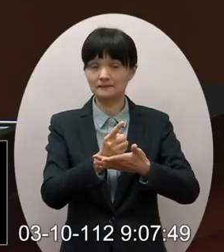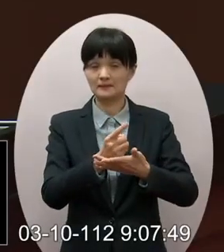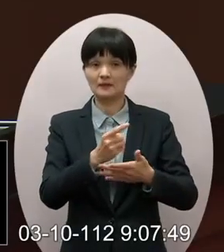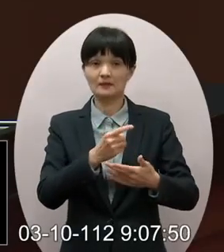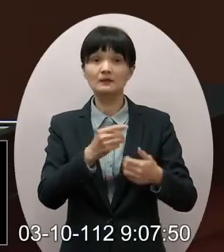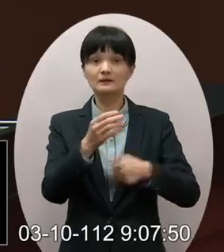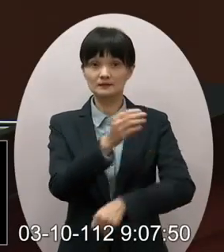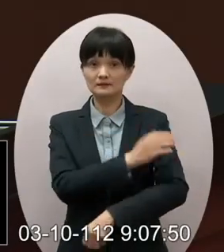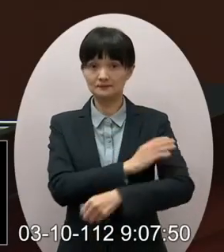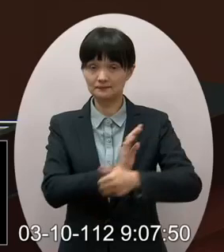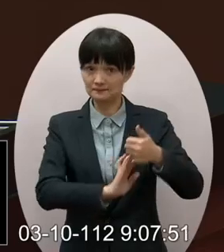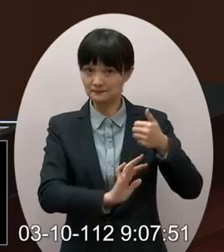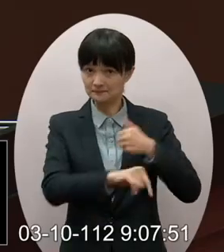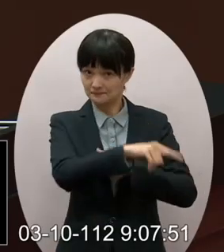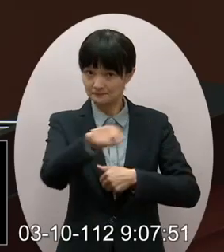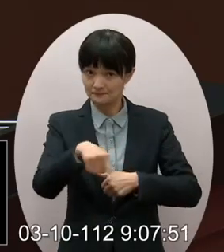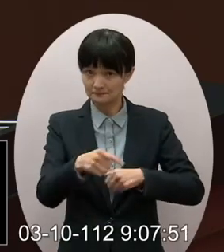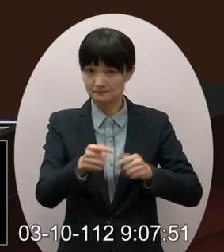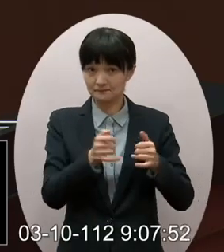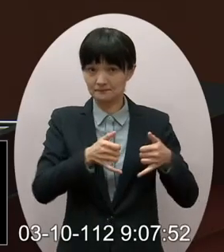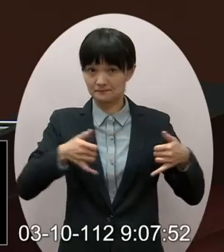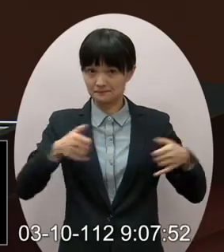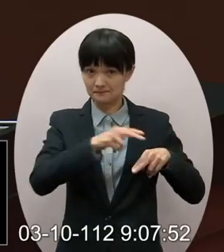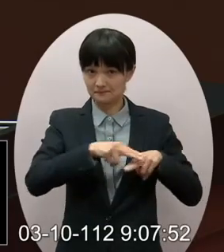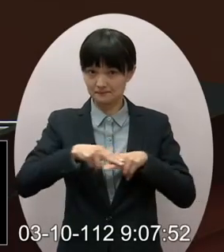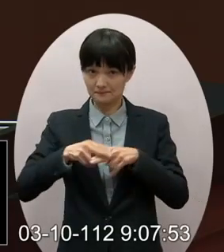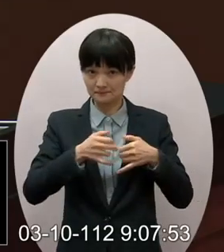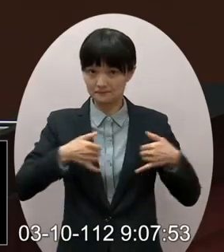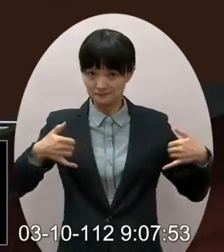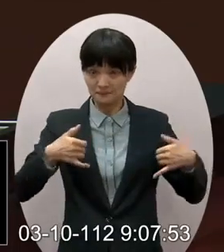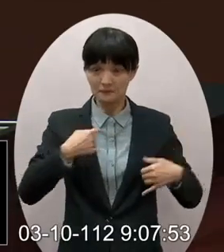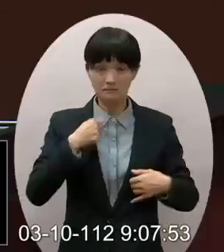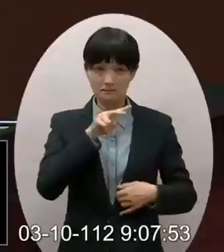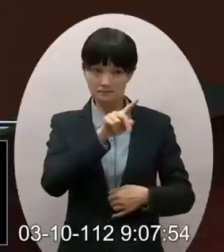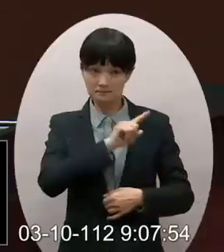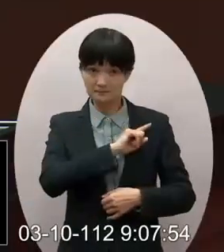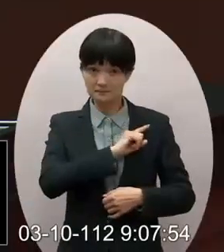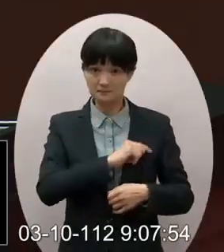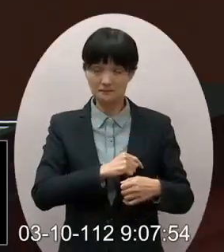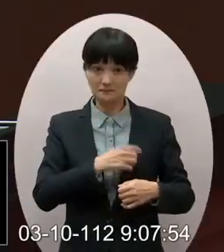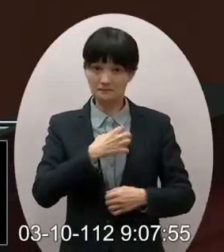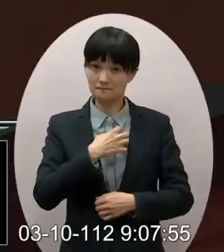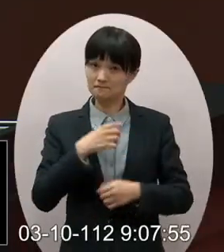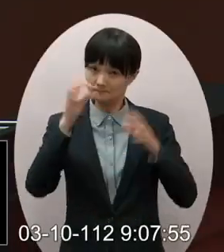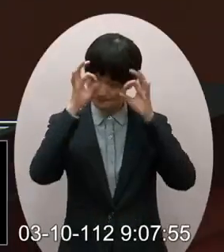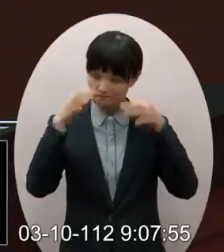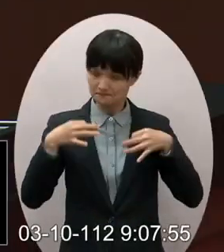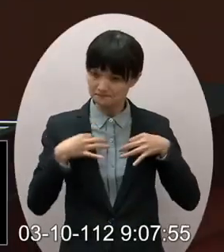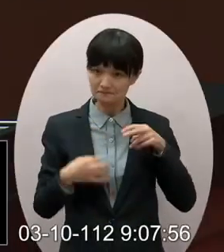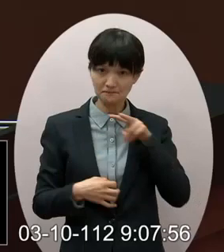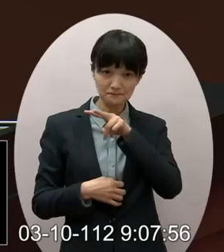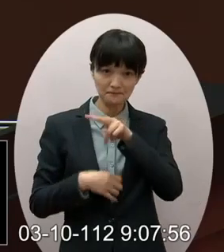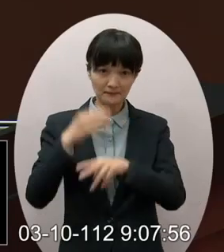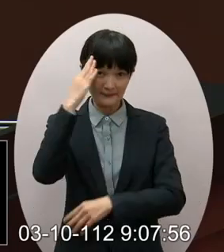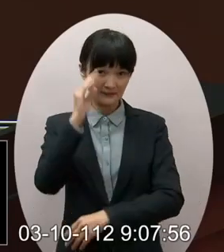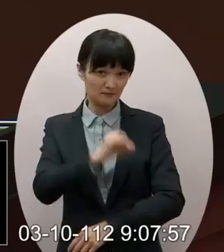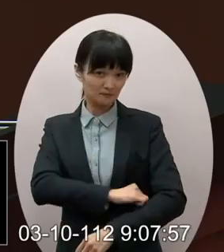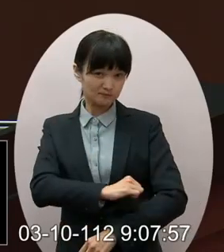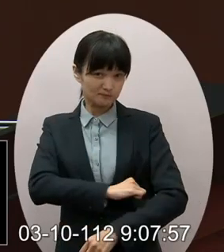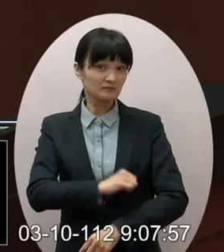场，请所有官员扪心自问一下，你们看得下去今天黑道的气焰如此嚣